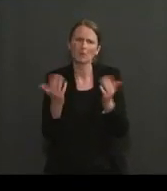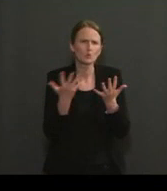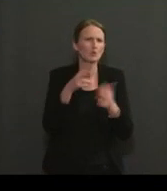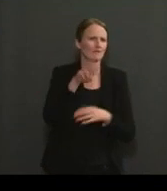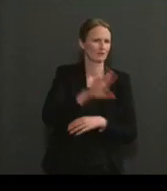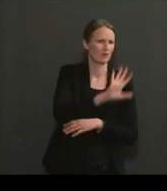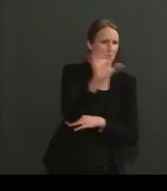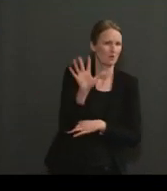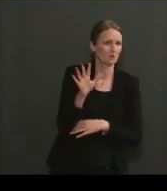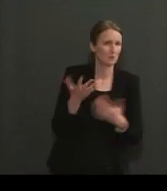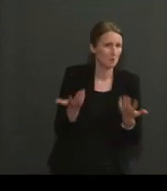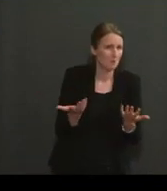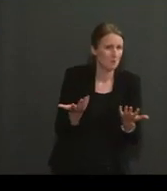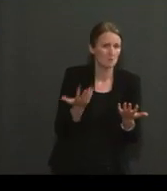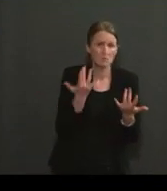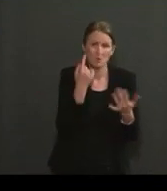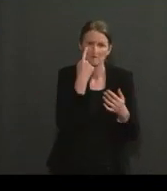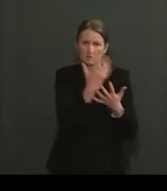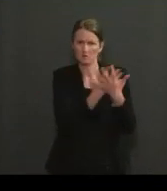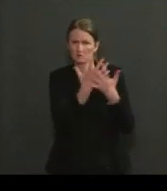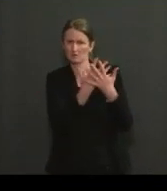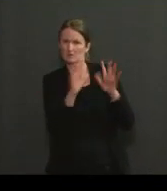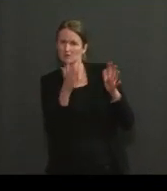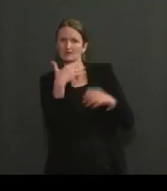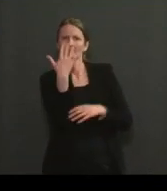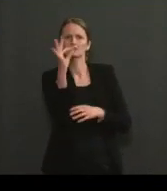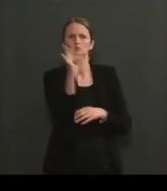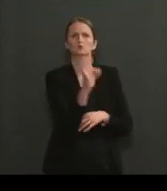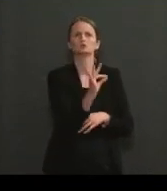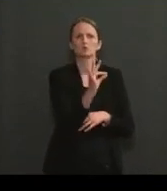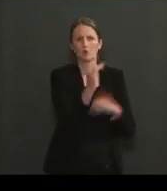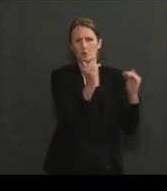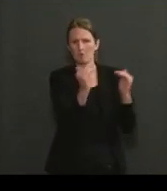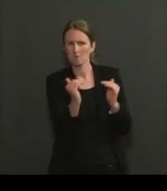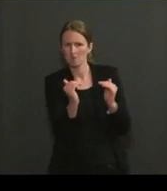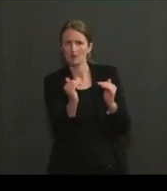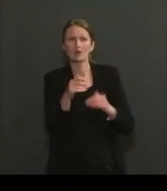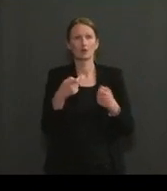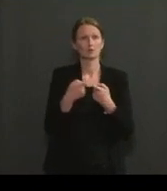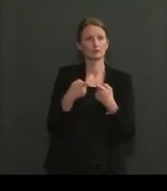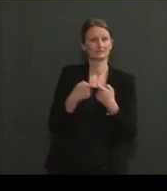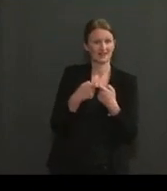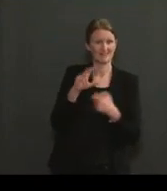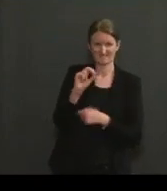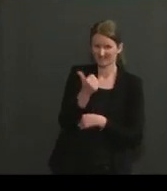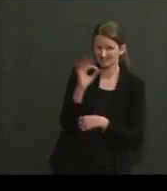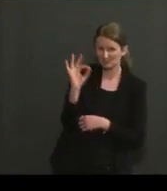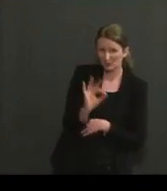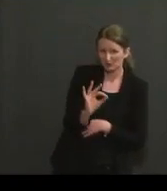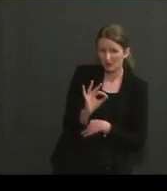15%, alors que sur cette base hebdomadaire, elles ont diminué de 26% à Bruxelles et de 36% en